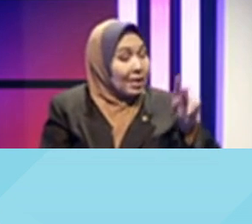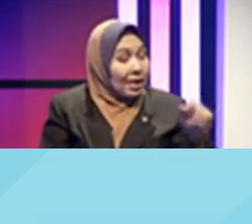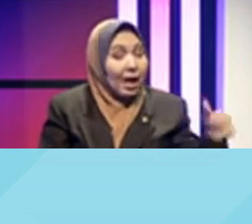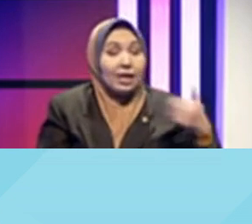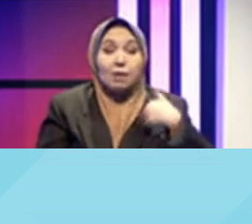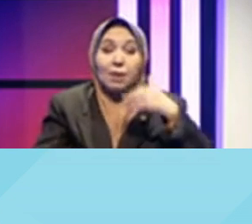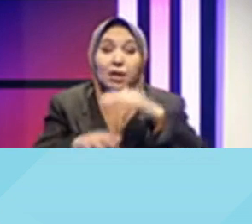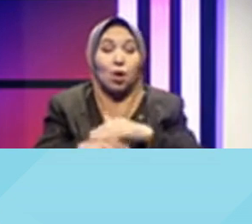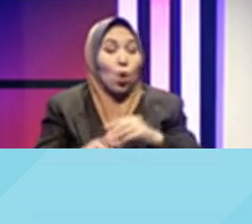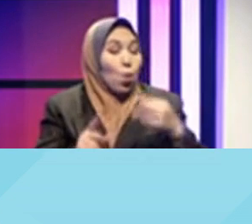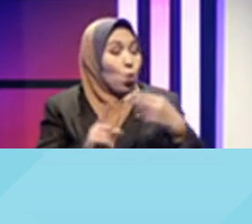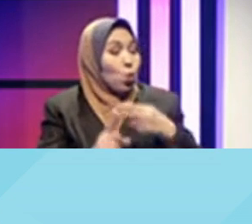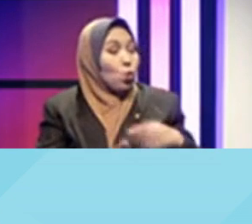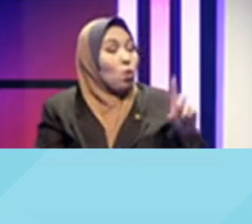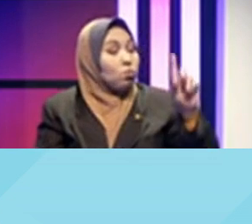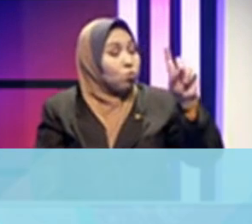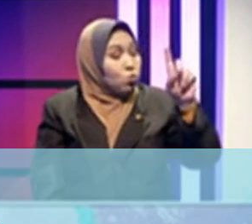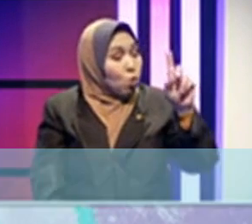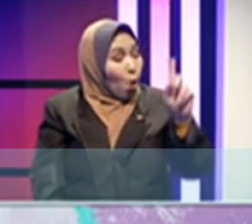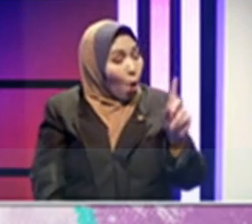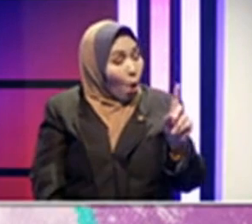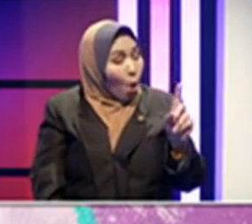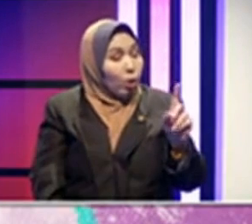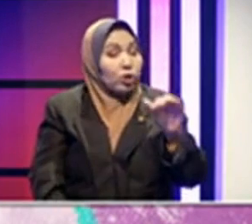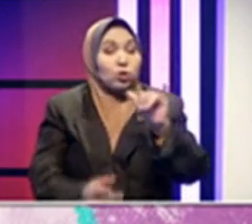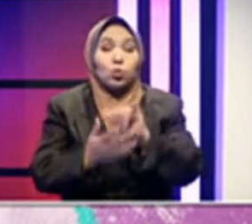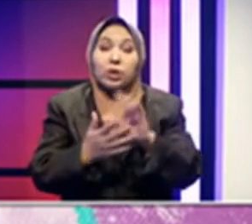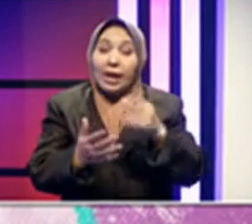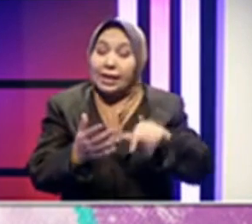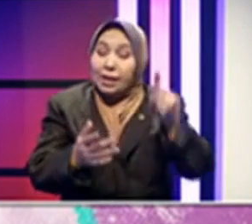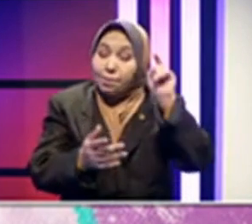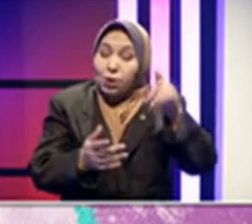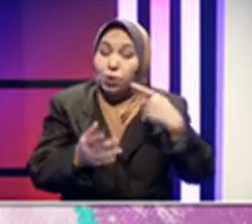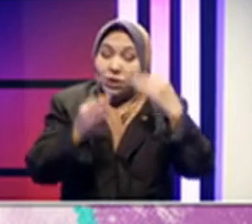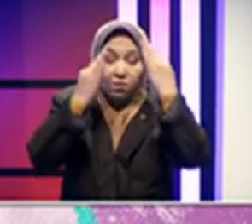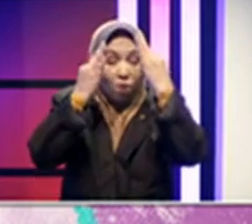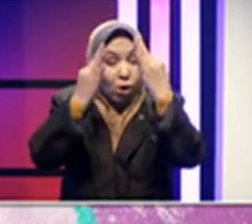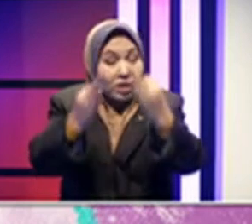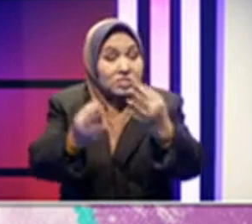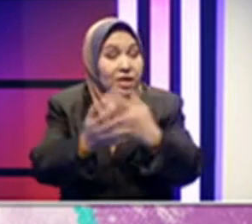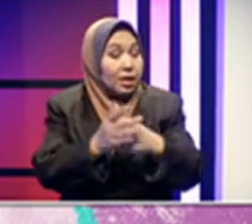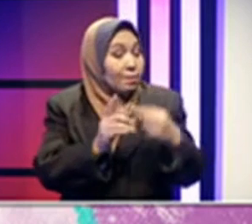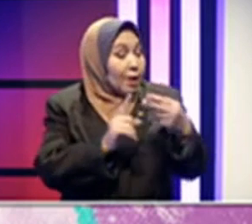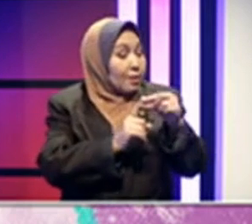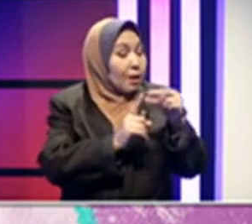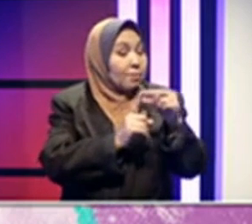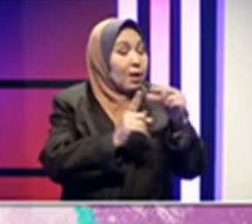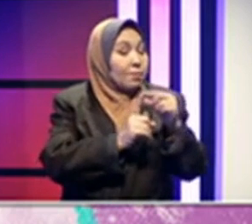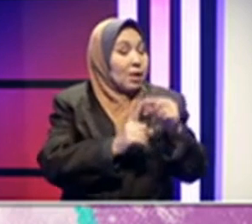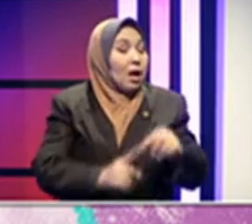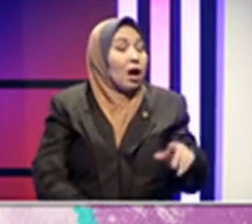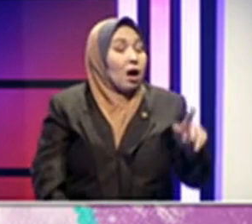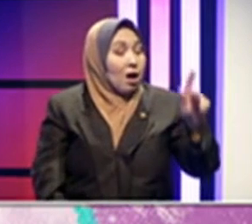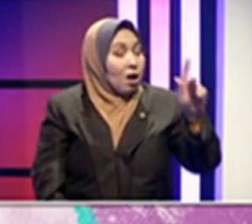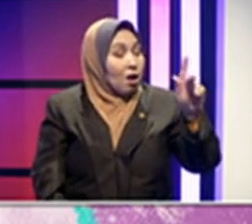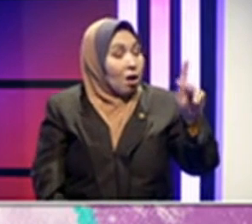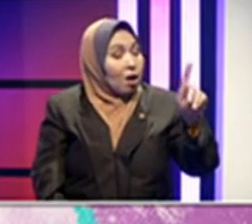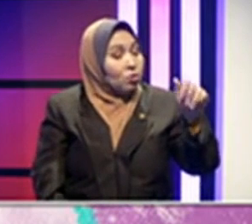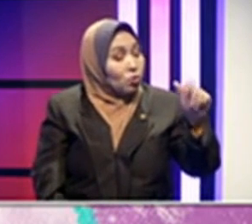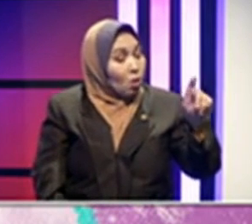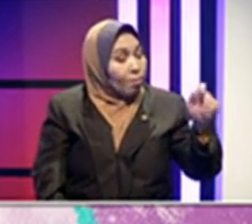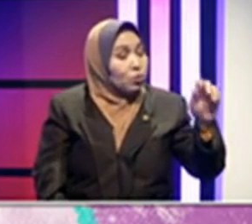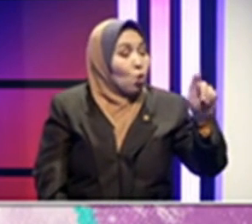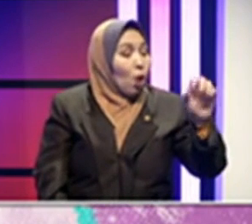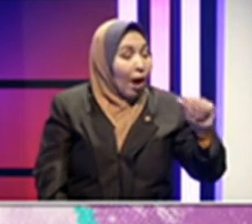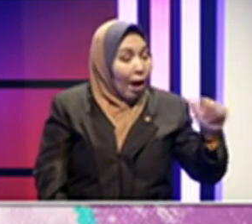huruf Poso kopo kopo Dan ini juga yang perlu kita lebih fokus ya itulah K5 facob poa lepas sudah